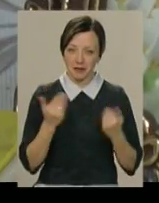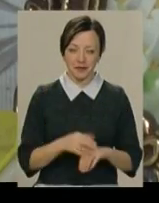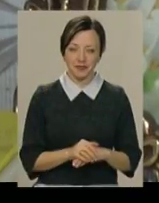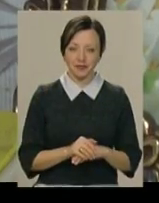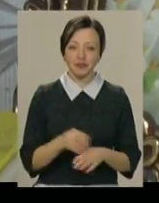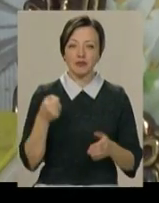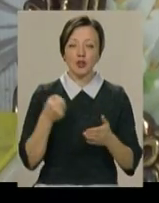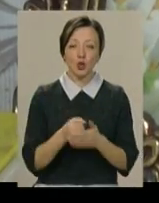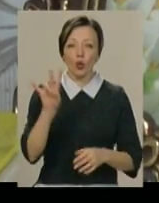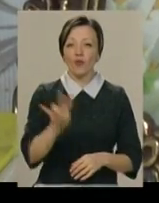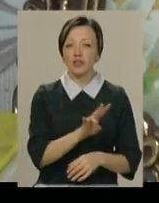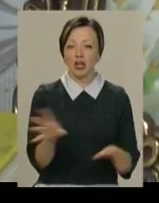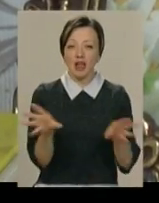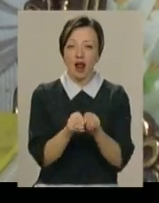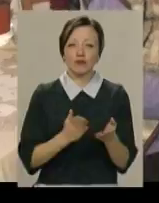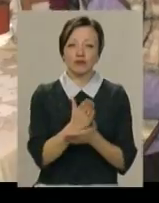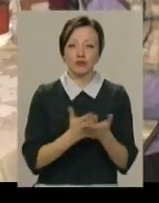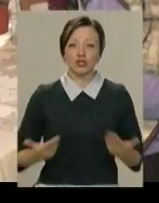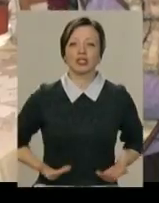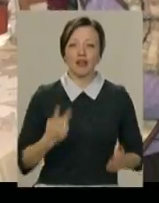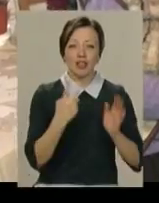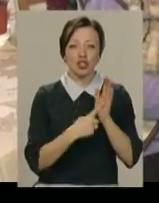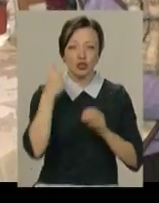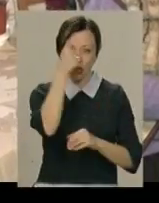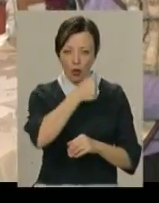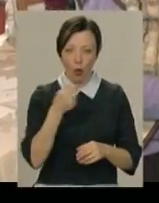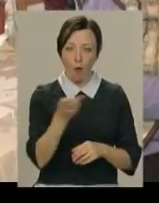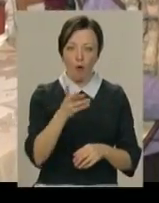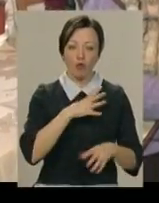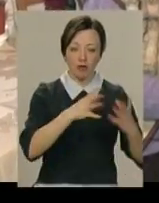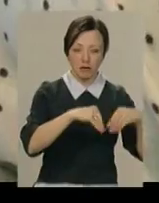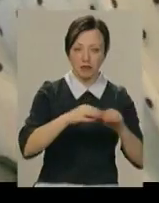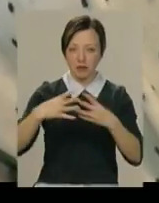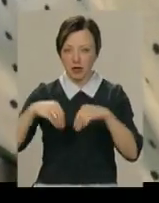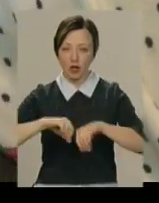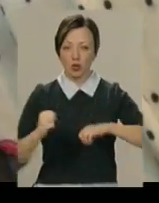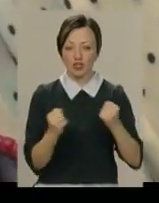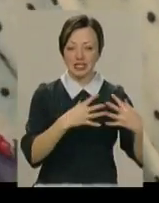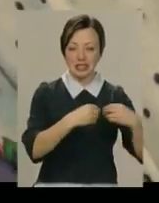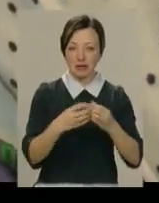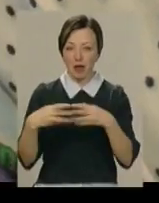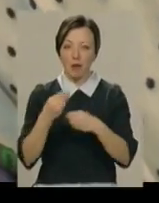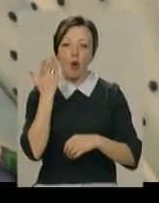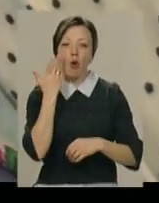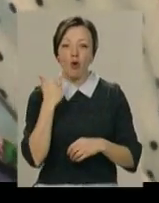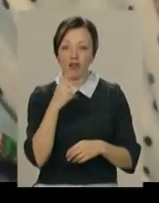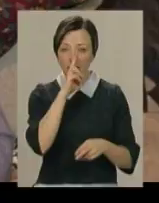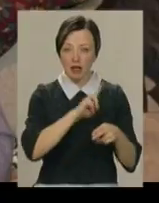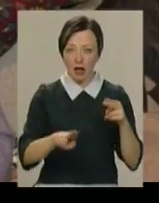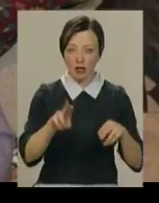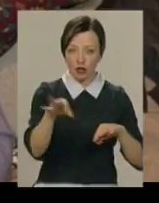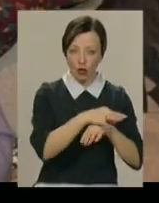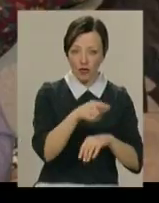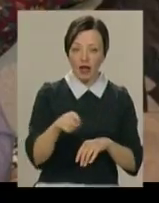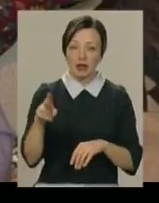До вінчання пара разом прожила 26 років. До цього обоє були одружені, товаришували сім'ями. Коли Діна Дмитрівна втратила